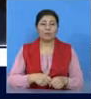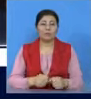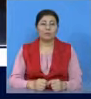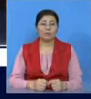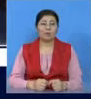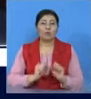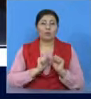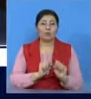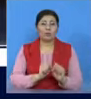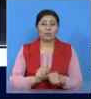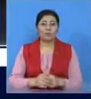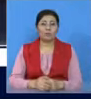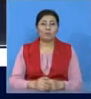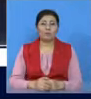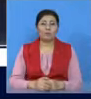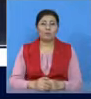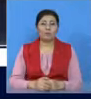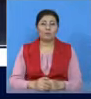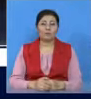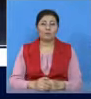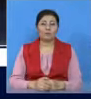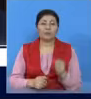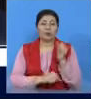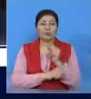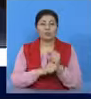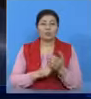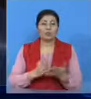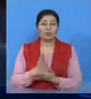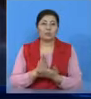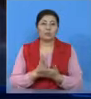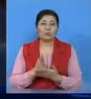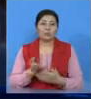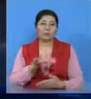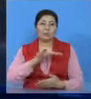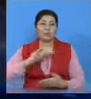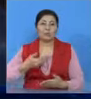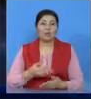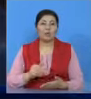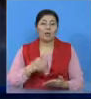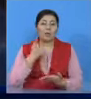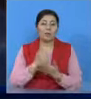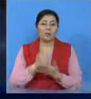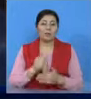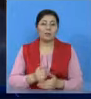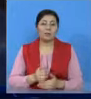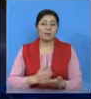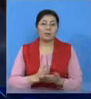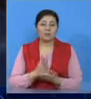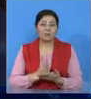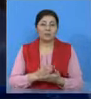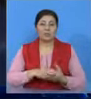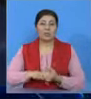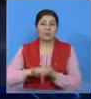құқық қорғау қызметкерлердің, жұмысшылардың, қызметкерлердің. Біз мемлекеттік қызметкерлердің